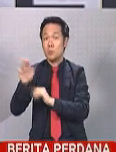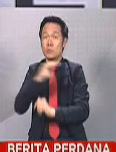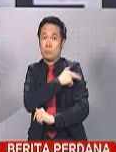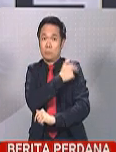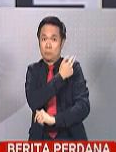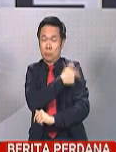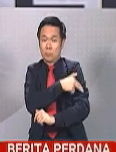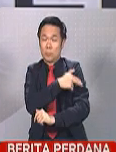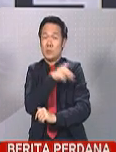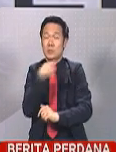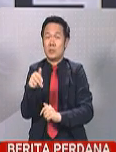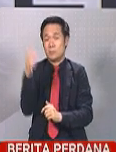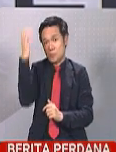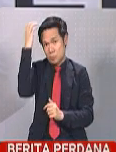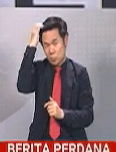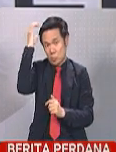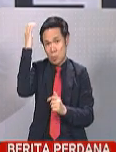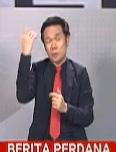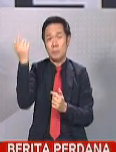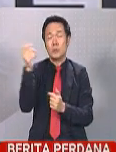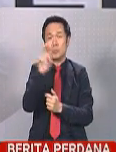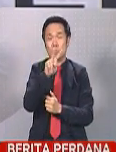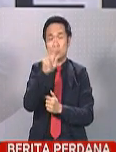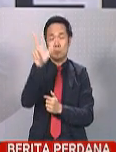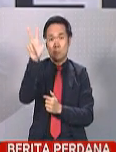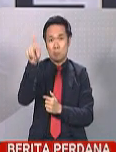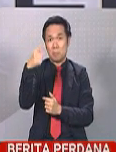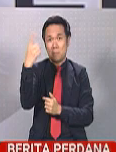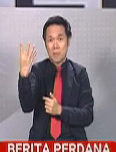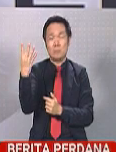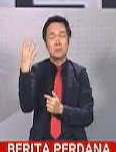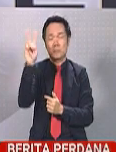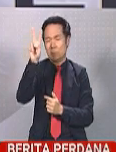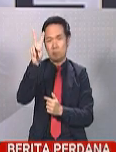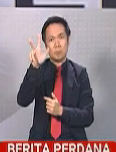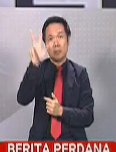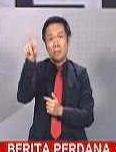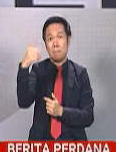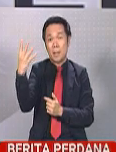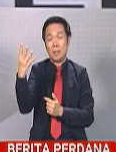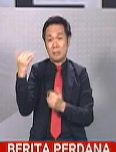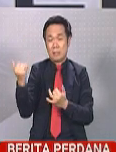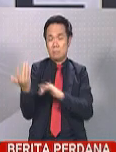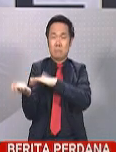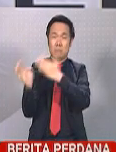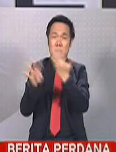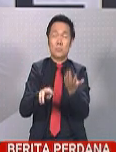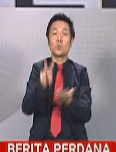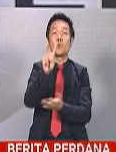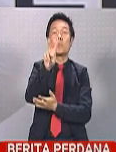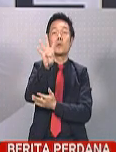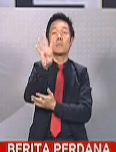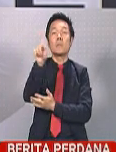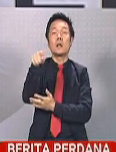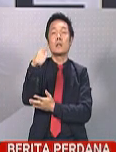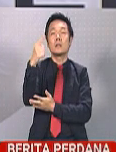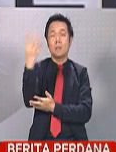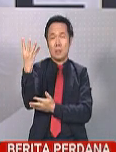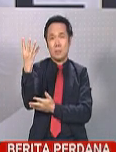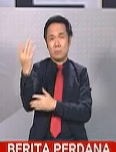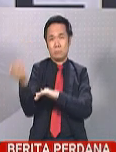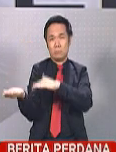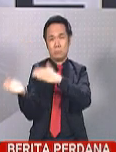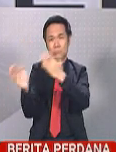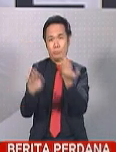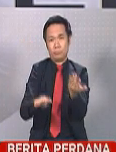pada 31 Mac 2020 dan disahkan meninggal dunia pada 24 April 2020